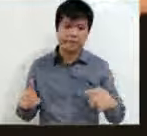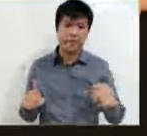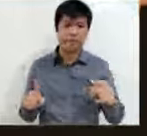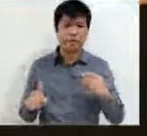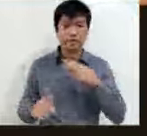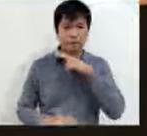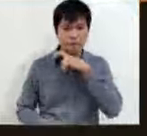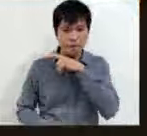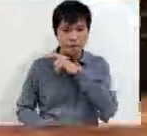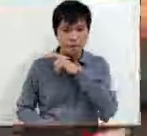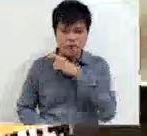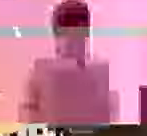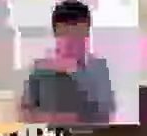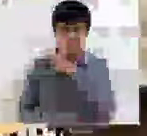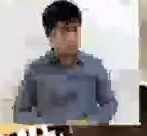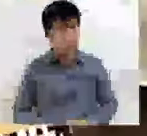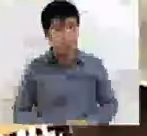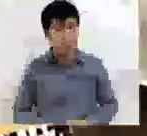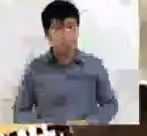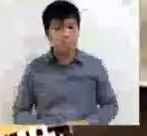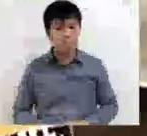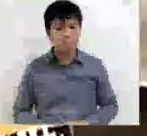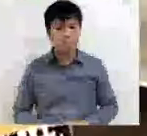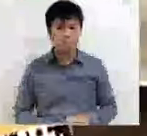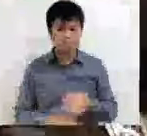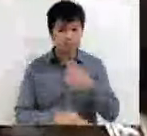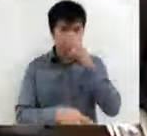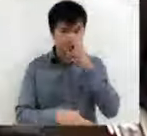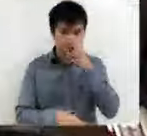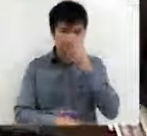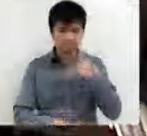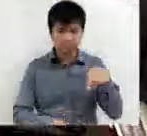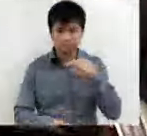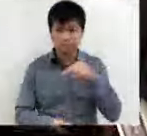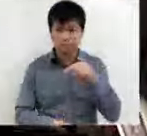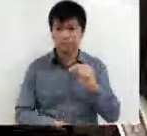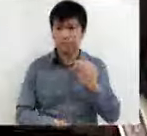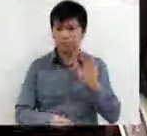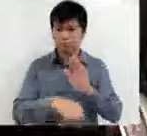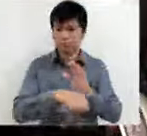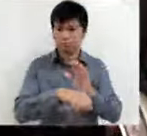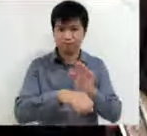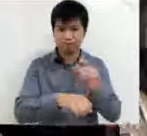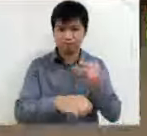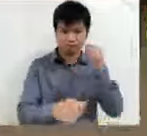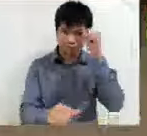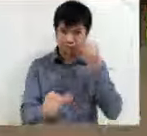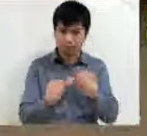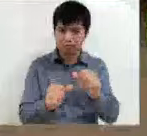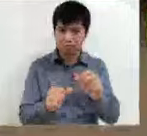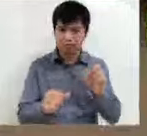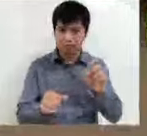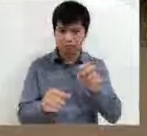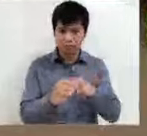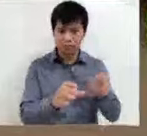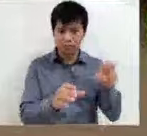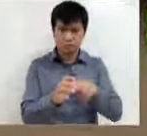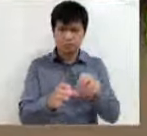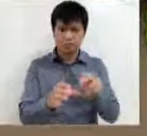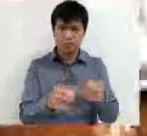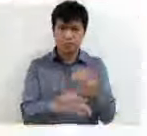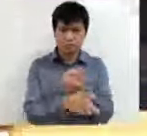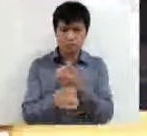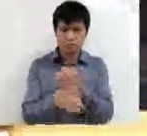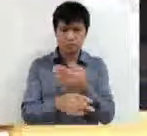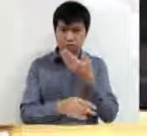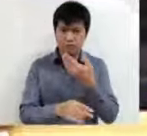Masanay din po. Mahigpit na paalala ng mga otoridad sa mga biyahero, mas mabuti na nag-iingat para maging masaya ang pagdiriwang ng Kapaskuhan.